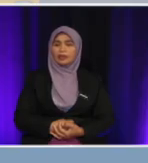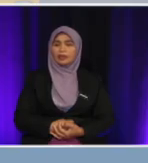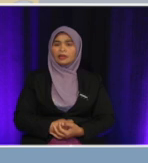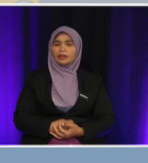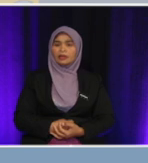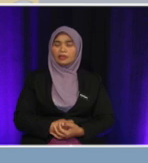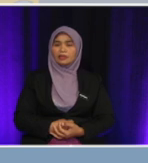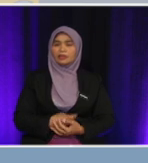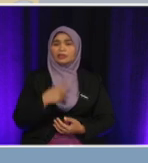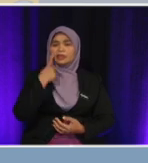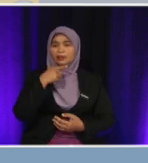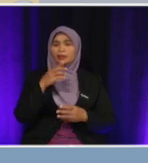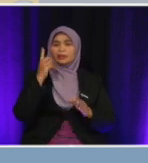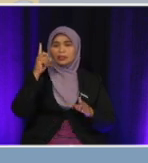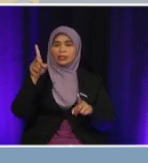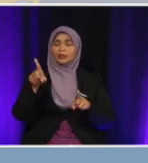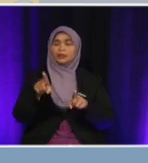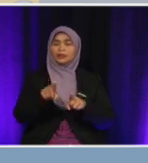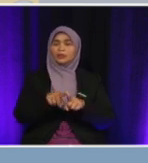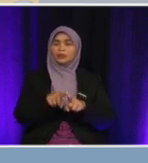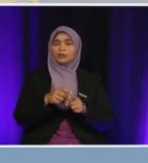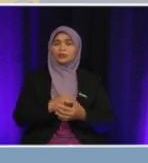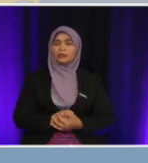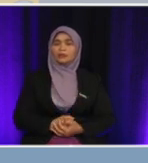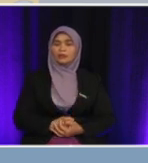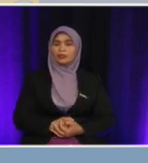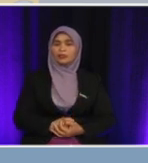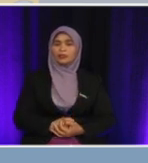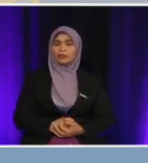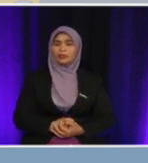setuju dengan jawaban Amira tuh Azam lagi